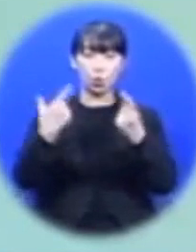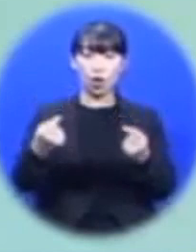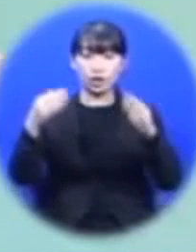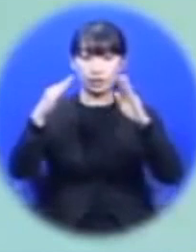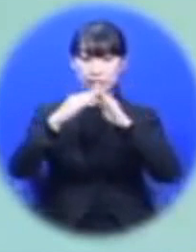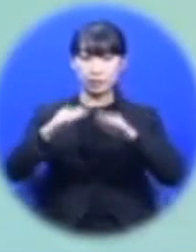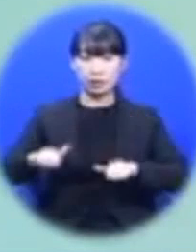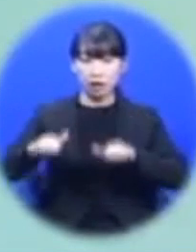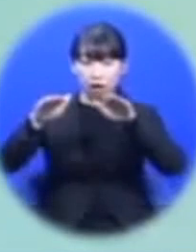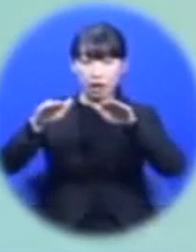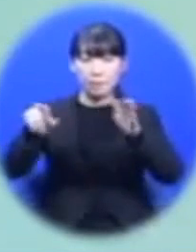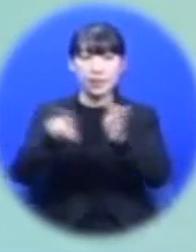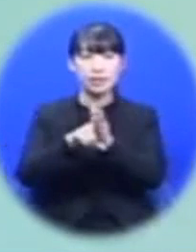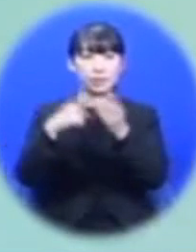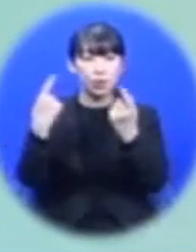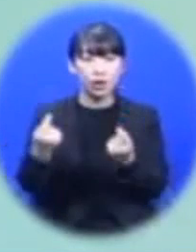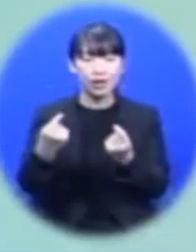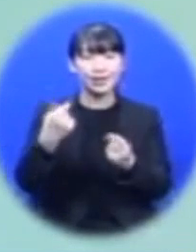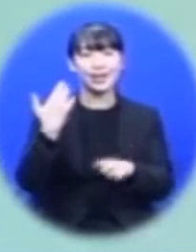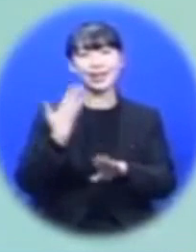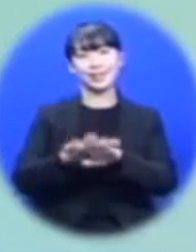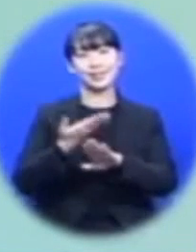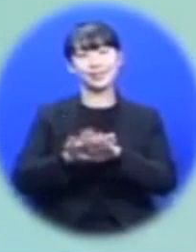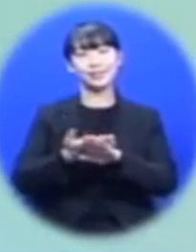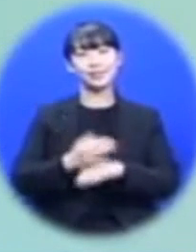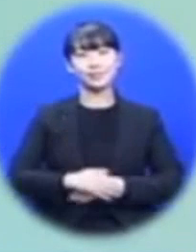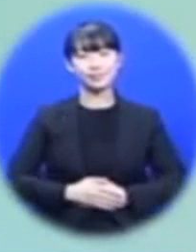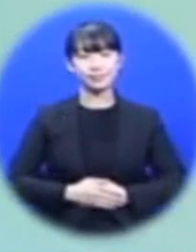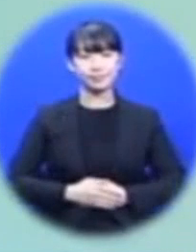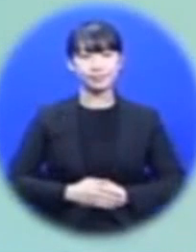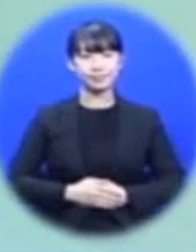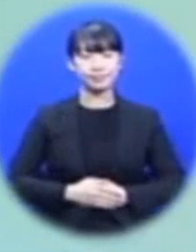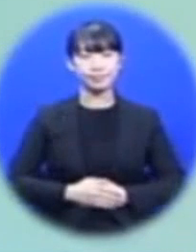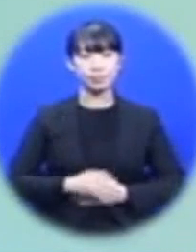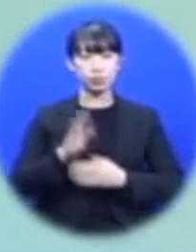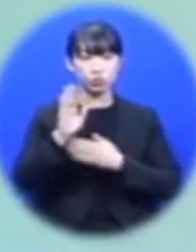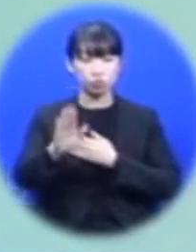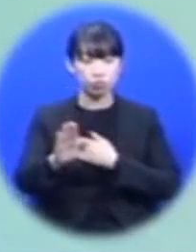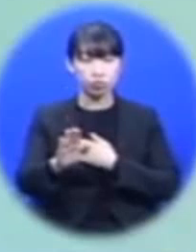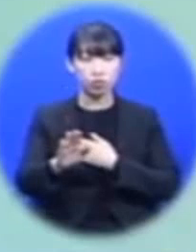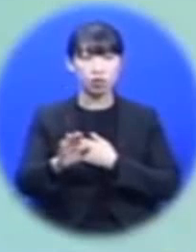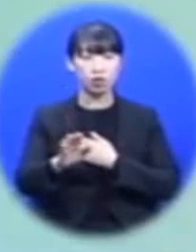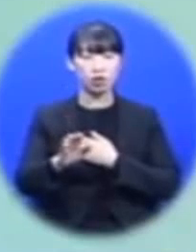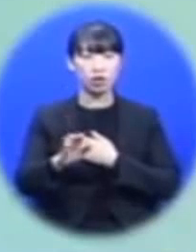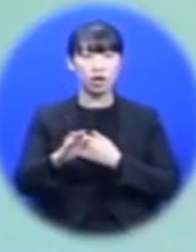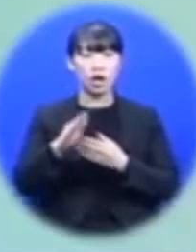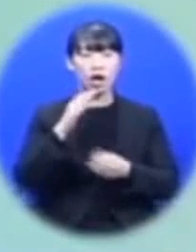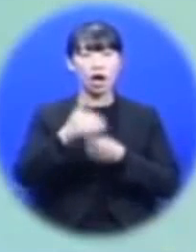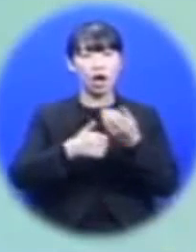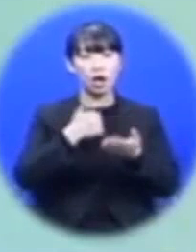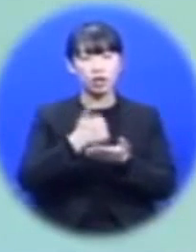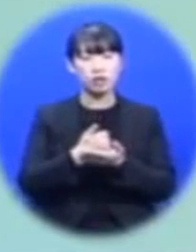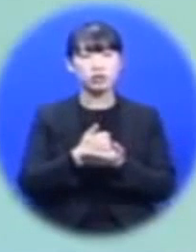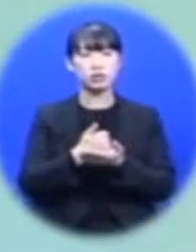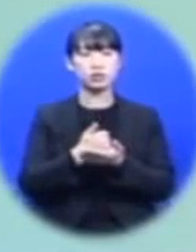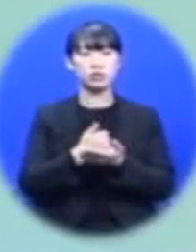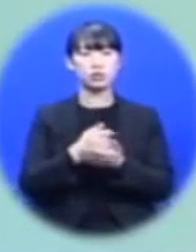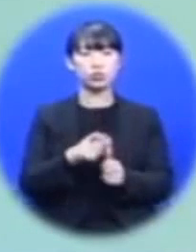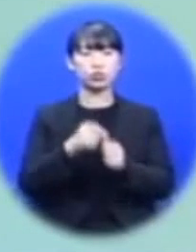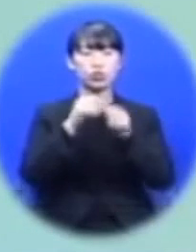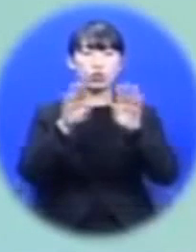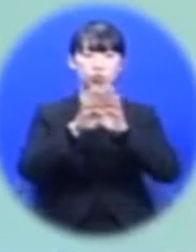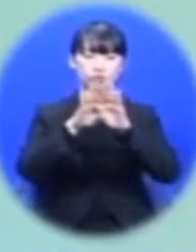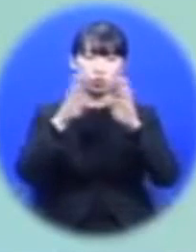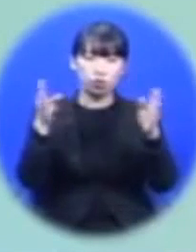믿음이 똑같은게 아니구나 그럴 때부터 주님 저에게 그 눈을 열어 주세요 도대체